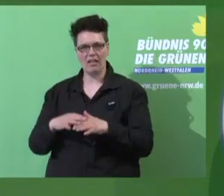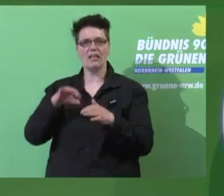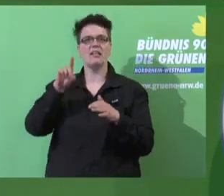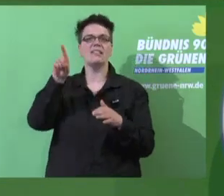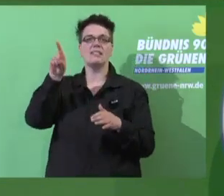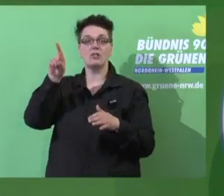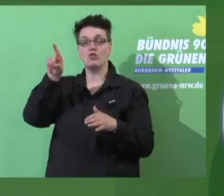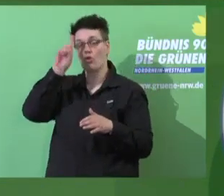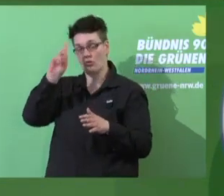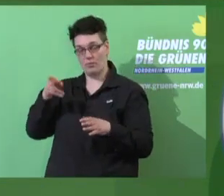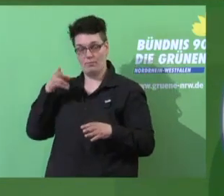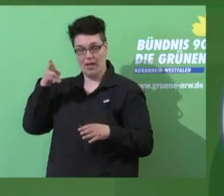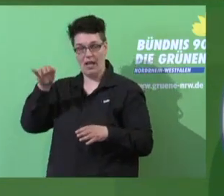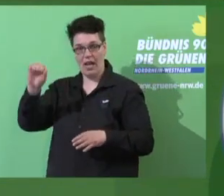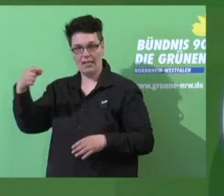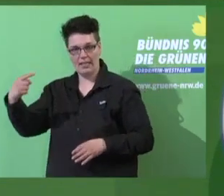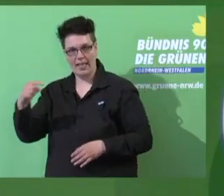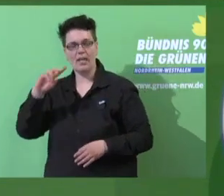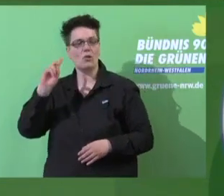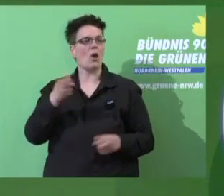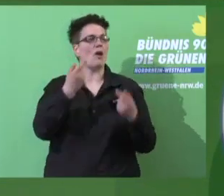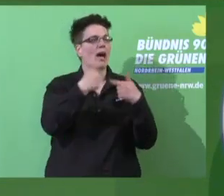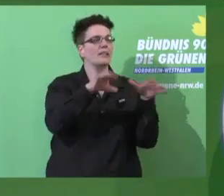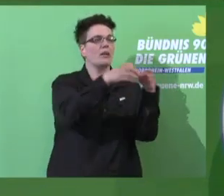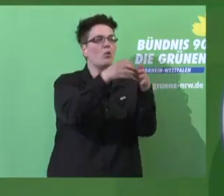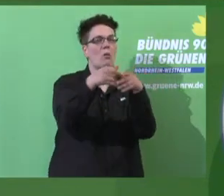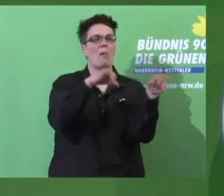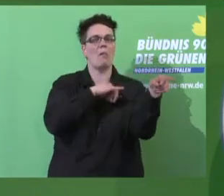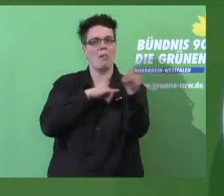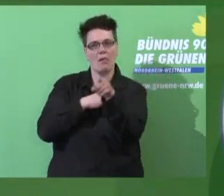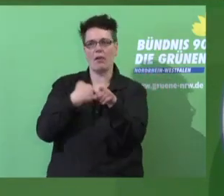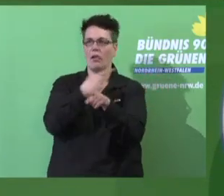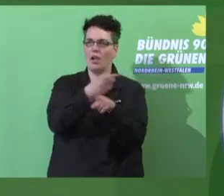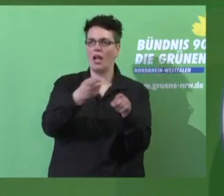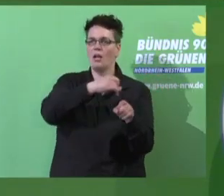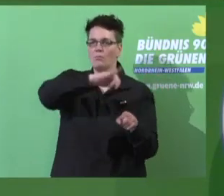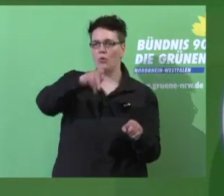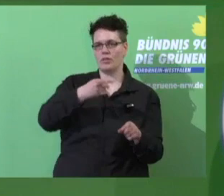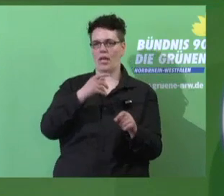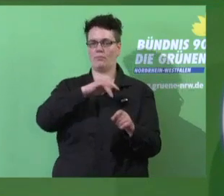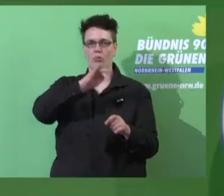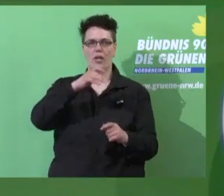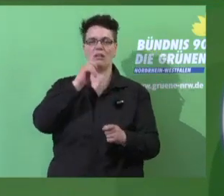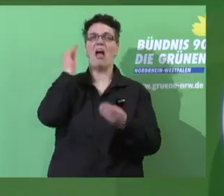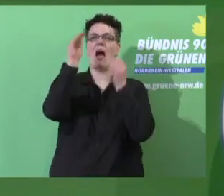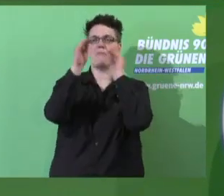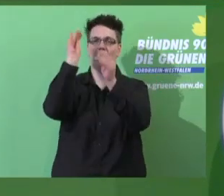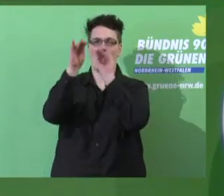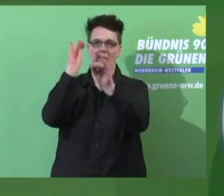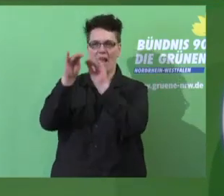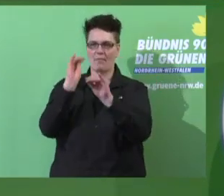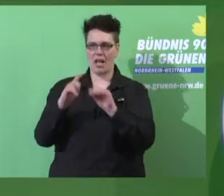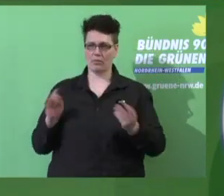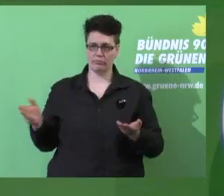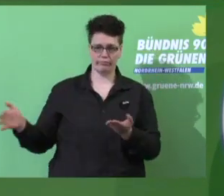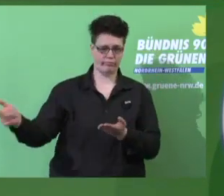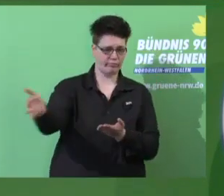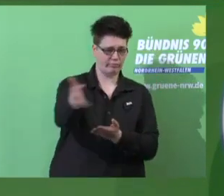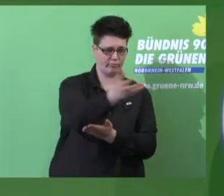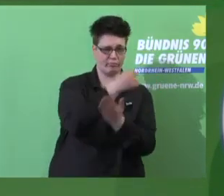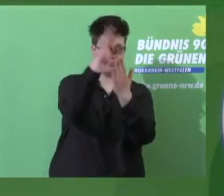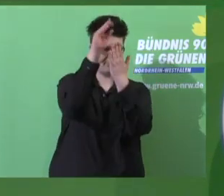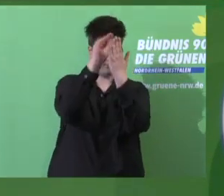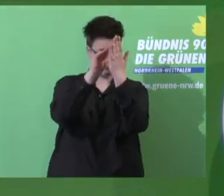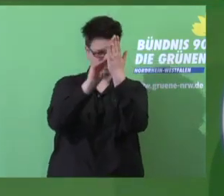Kreise Unmengen Projekte angemeldet haben, und diese Projekte sind dann in ewig langen Listen zusammengeschrieben worden,